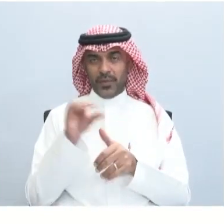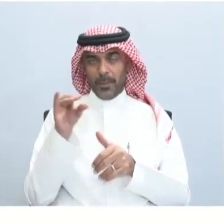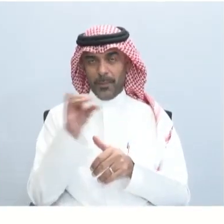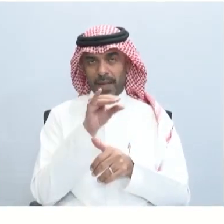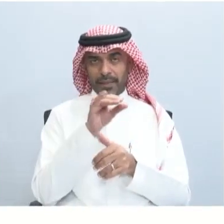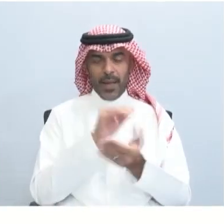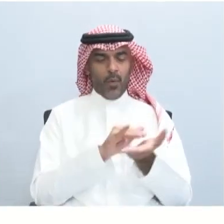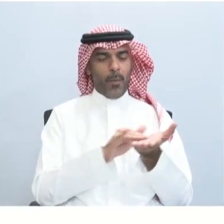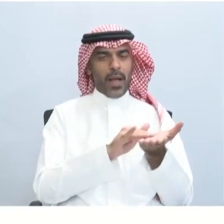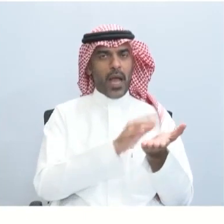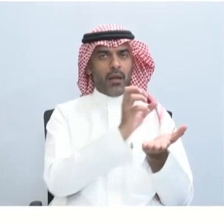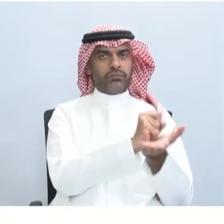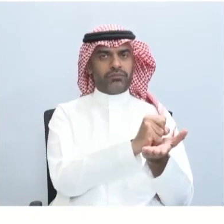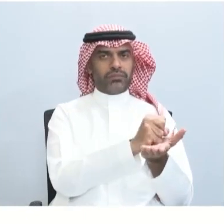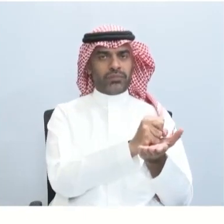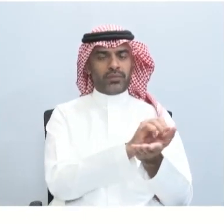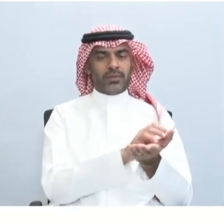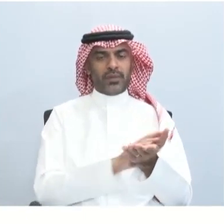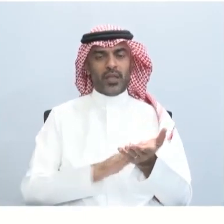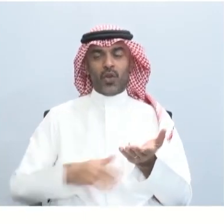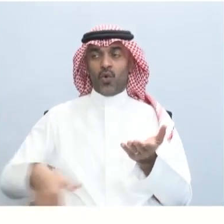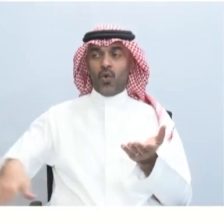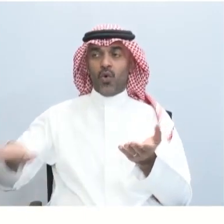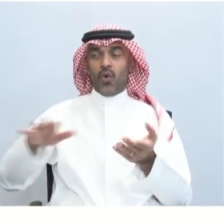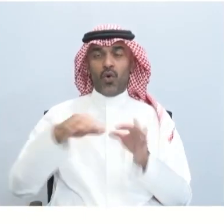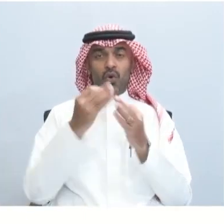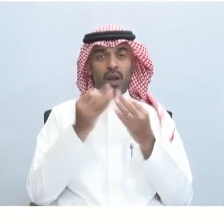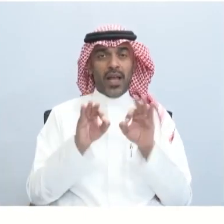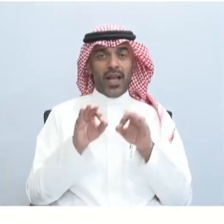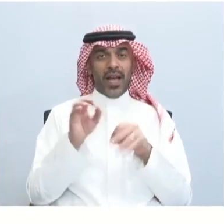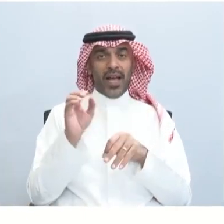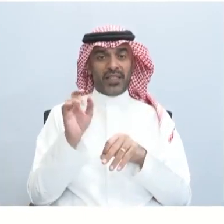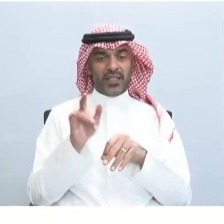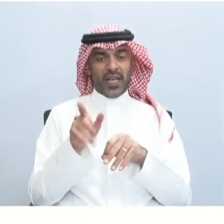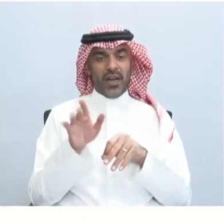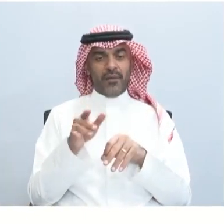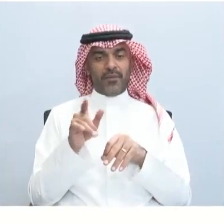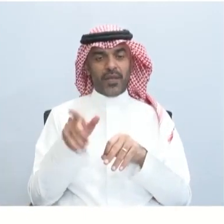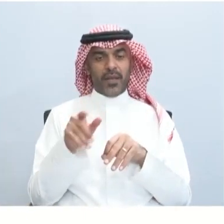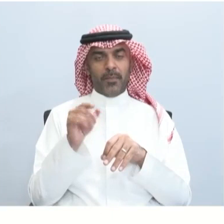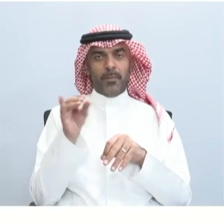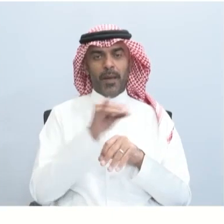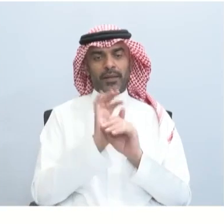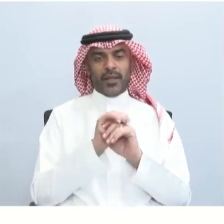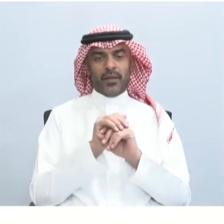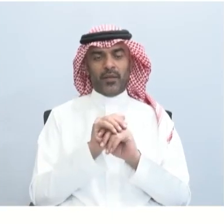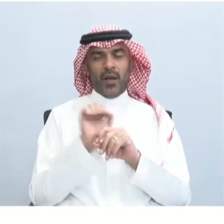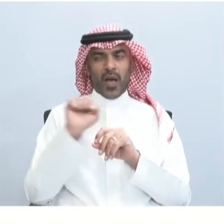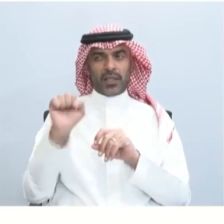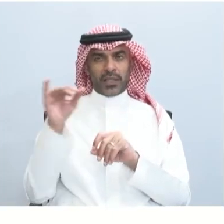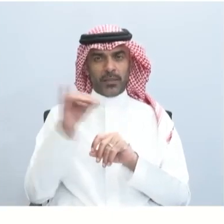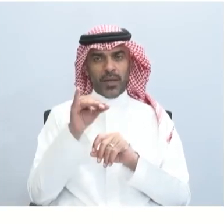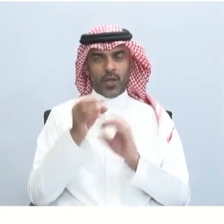مكان او حيز جميع الاشياء تتكون من ماده من خصائص الماده اللون والشكل